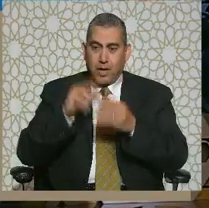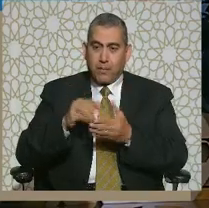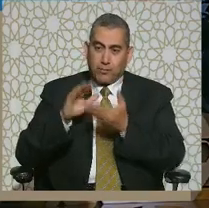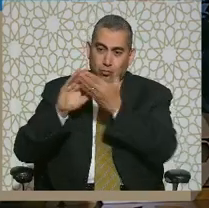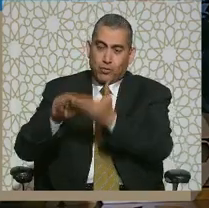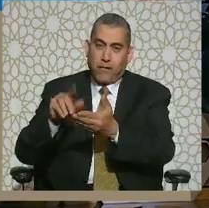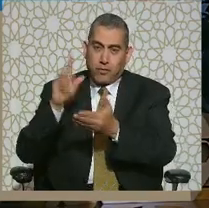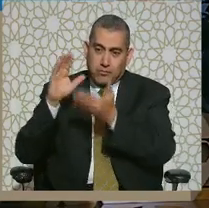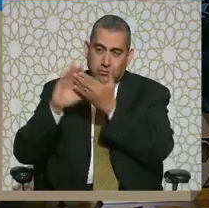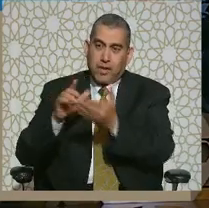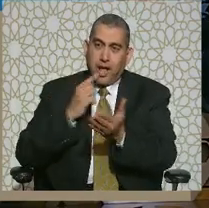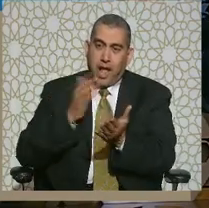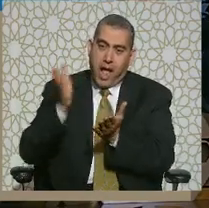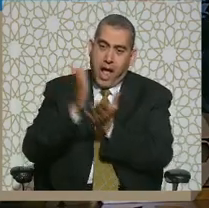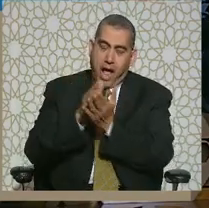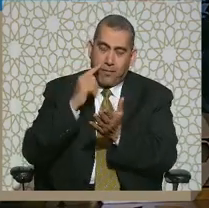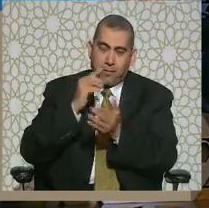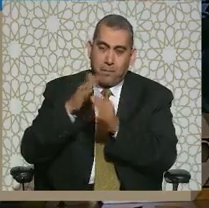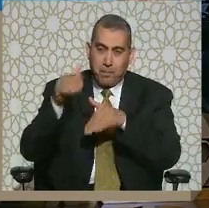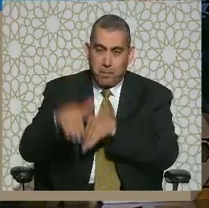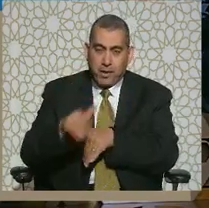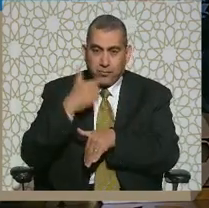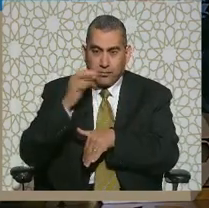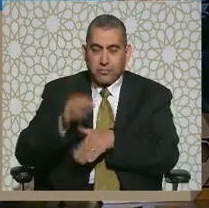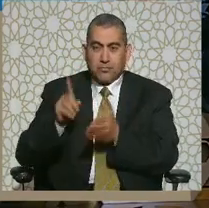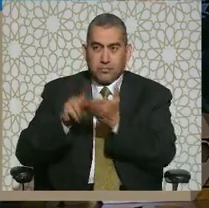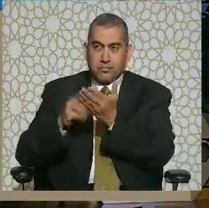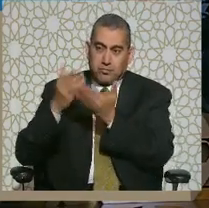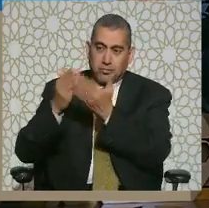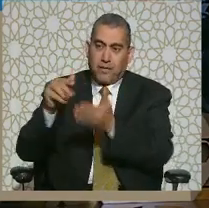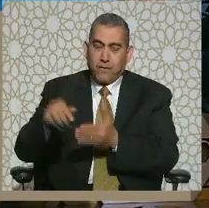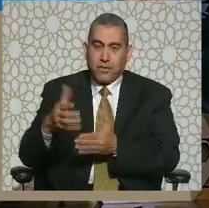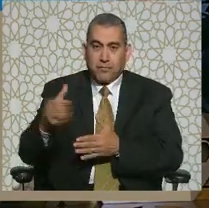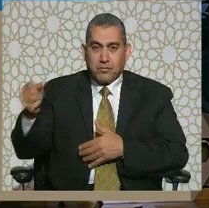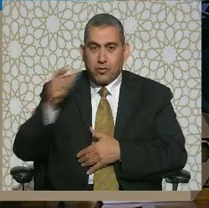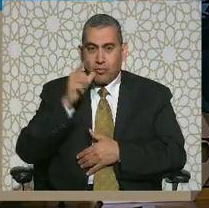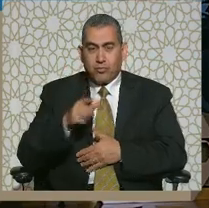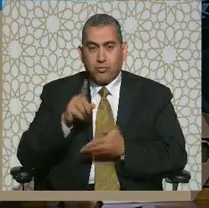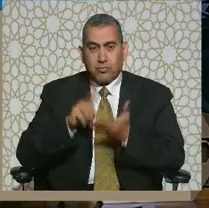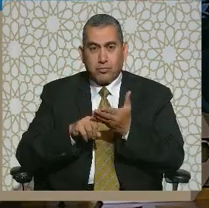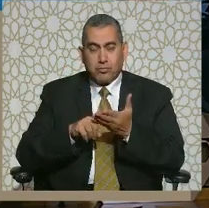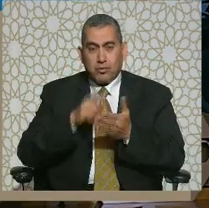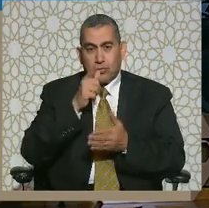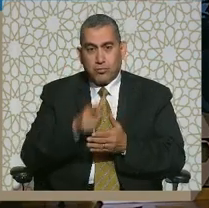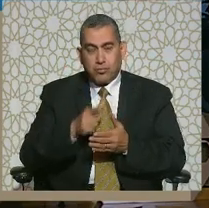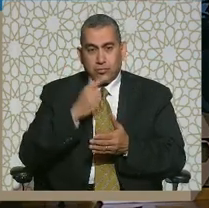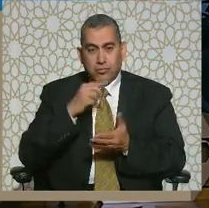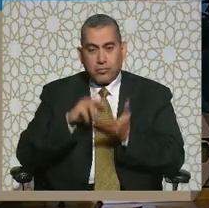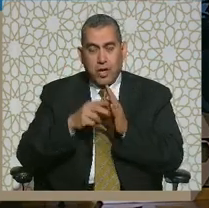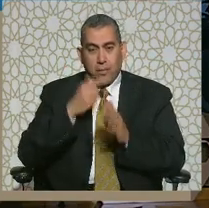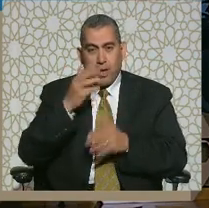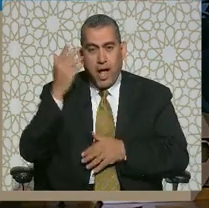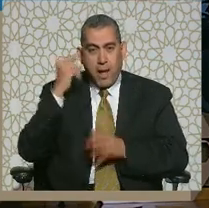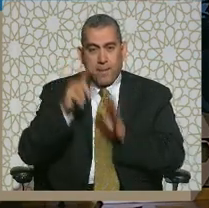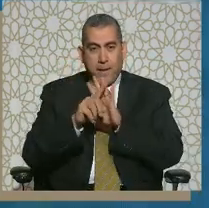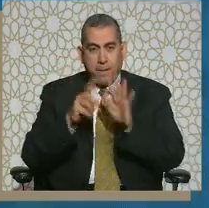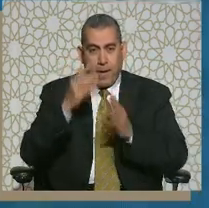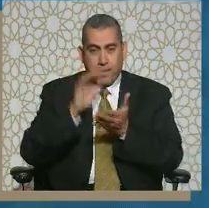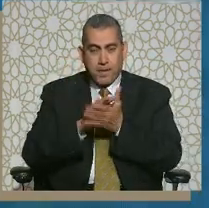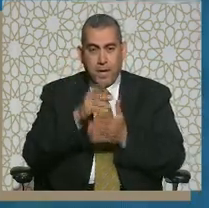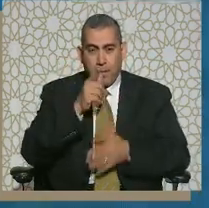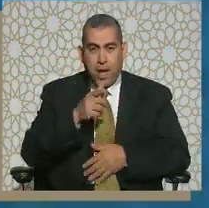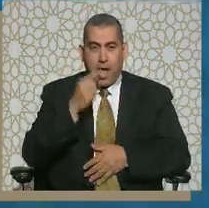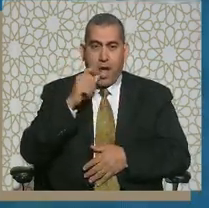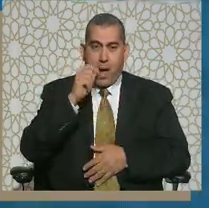تلقوا الحقيقه وكانوا قناه للحقيقه على قئ ما قالته بنت حاتم الاصم لما اراد الذهاب